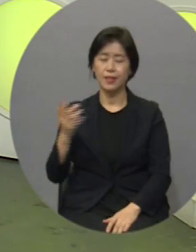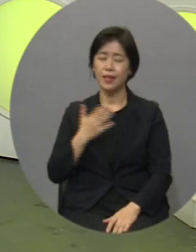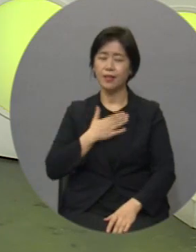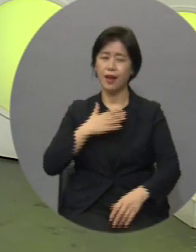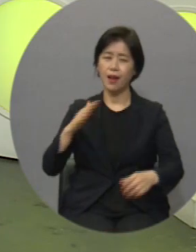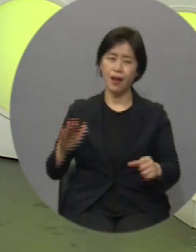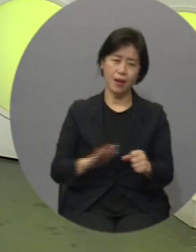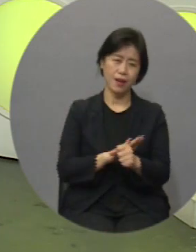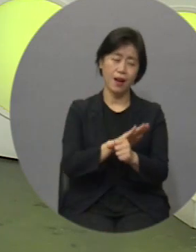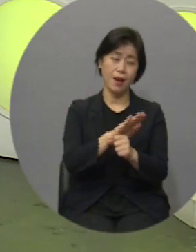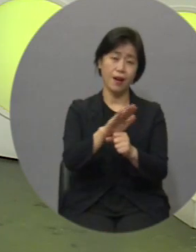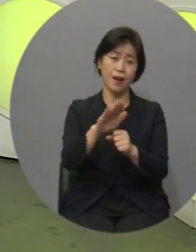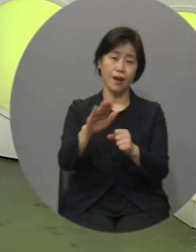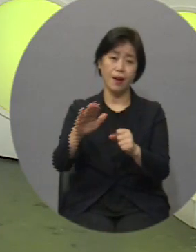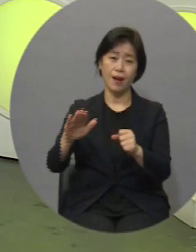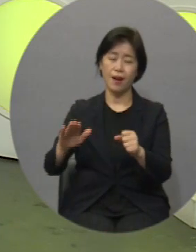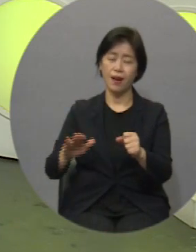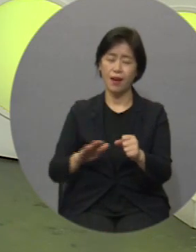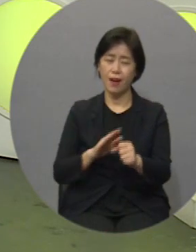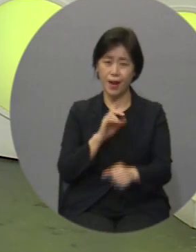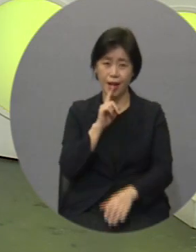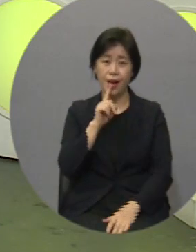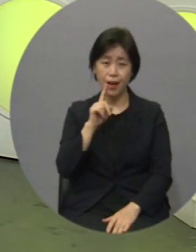내 사랑아